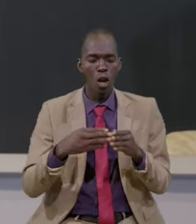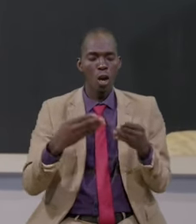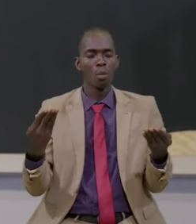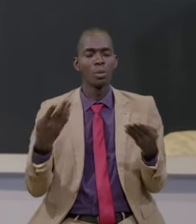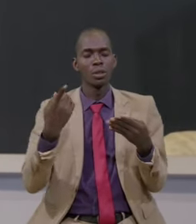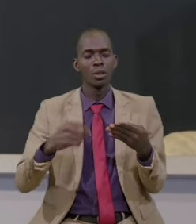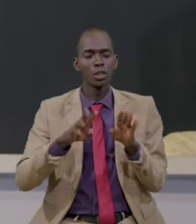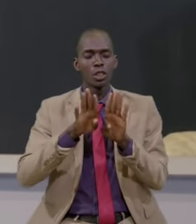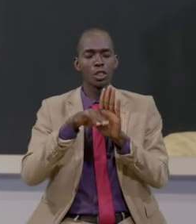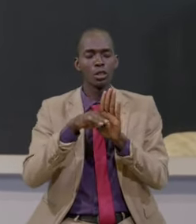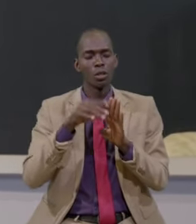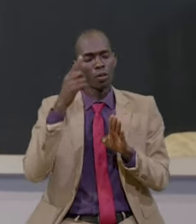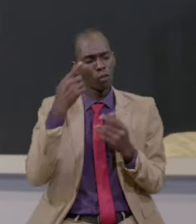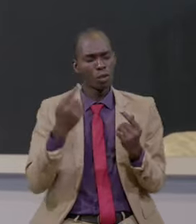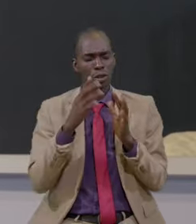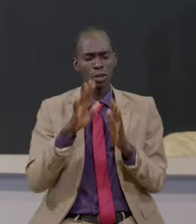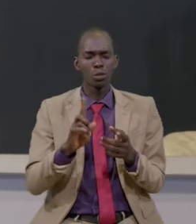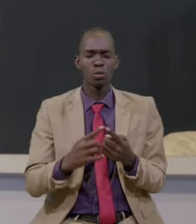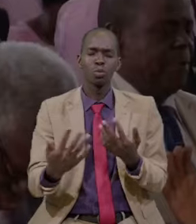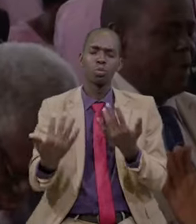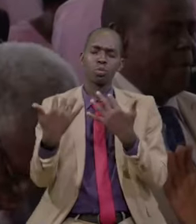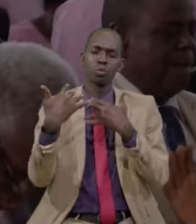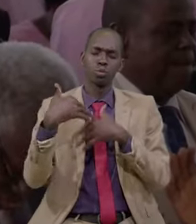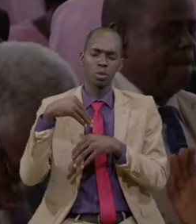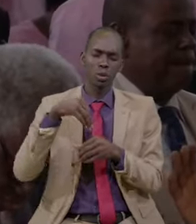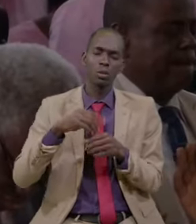portes pour que les pécheurs entrent dans le royaume.